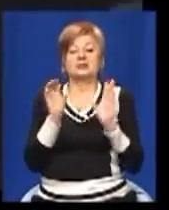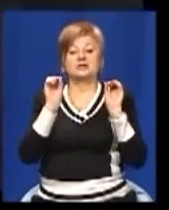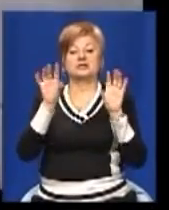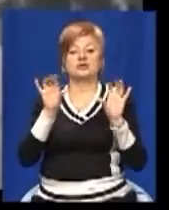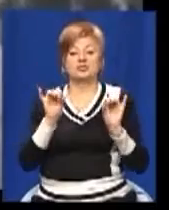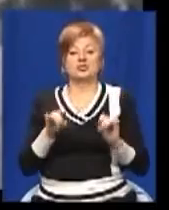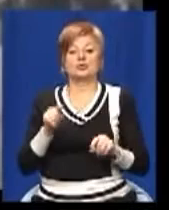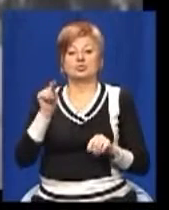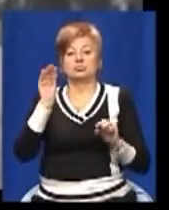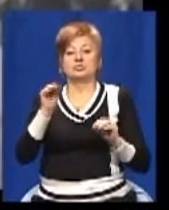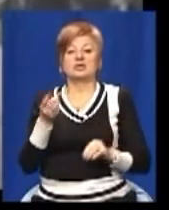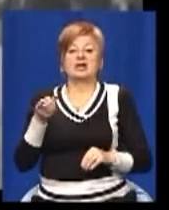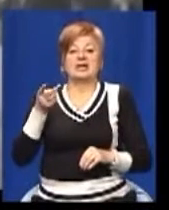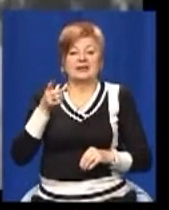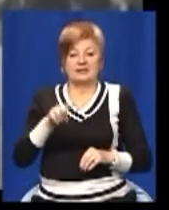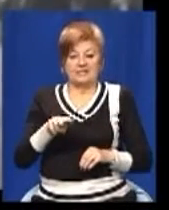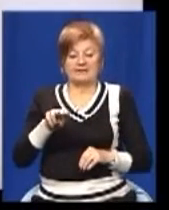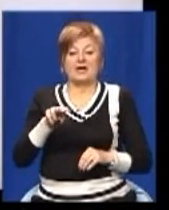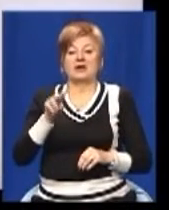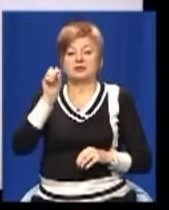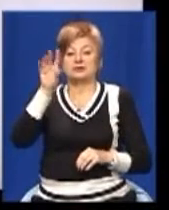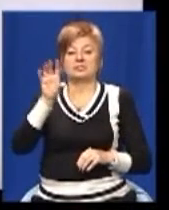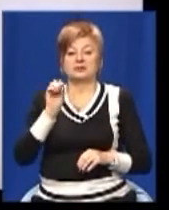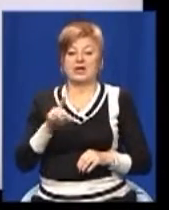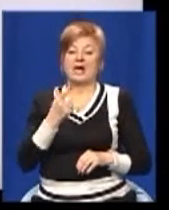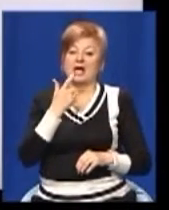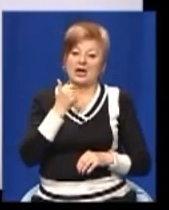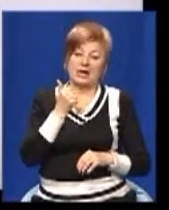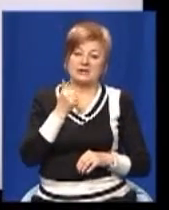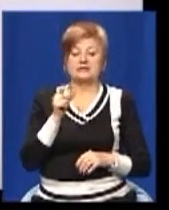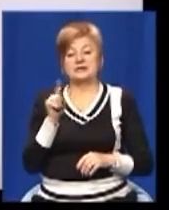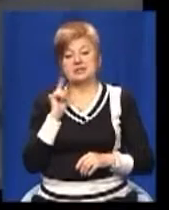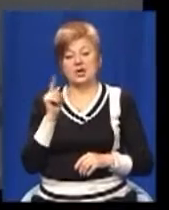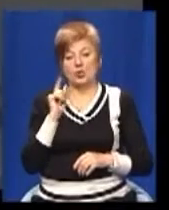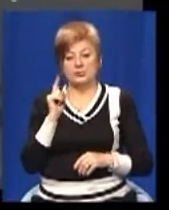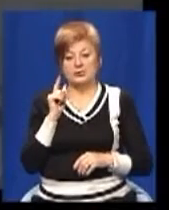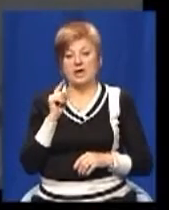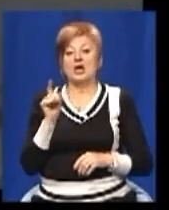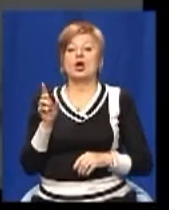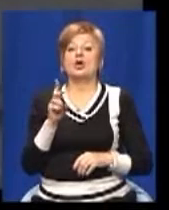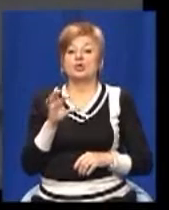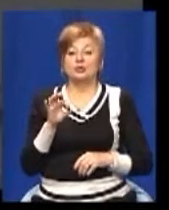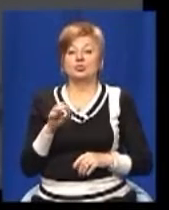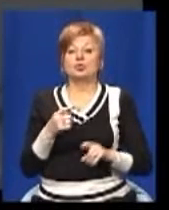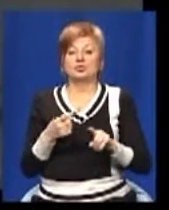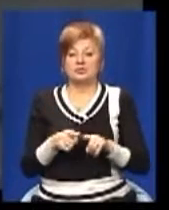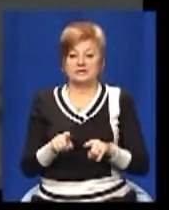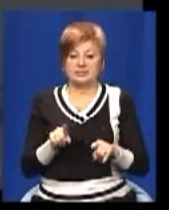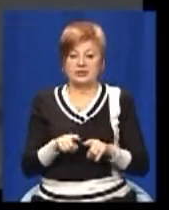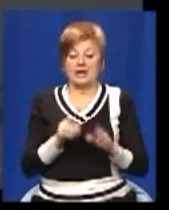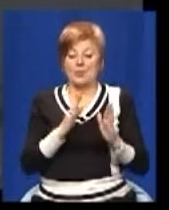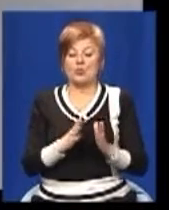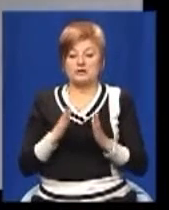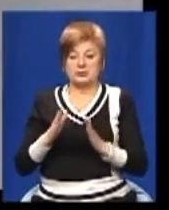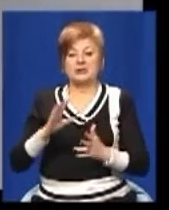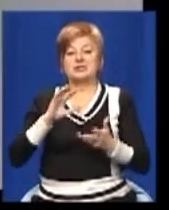який складався з двох електричних круглих ламп – червоного кольору та зеленого. Проте, чому ж саме така послідовність